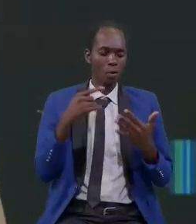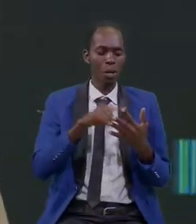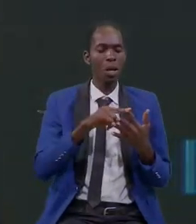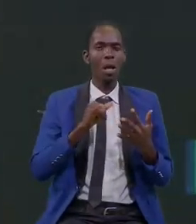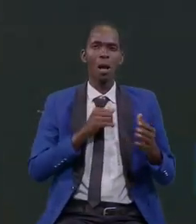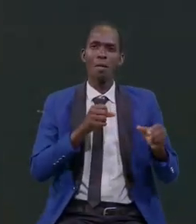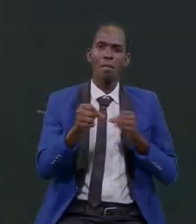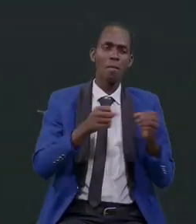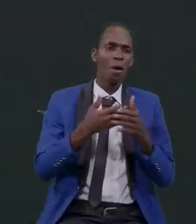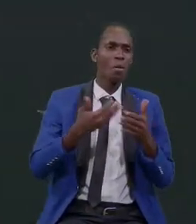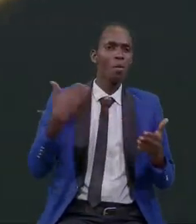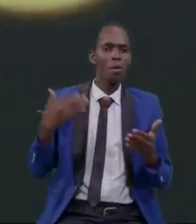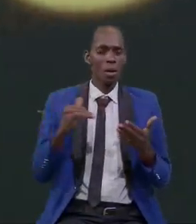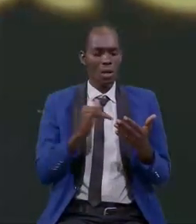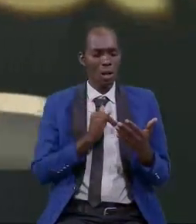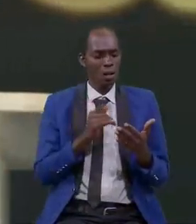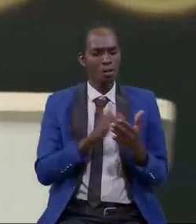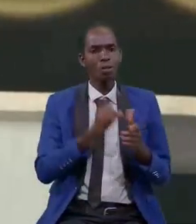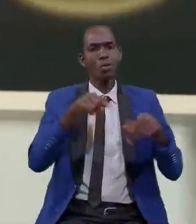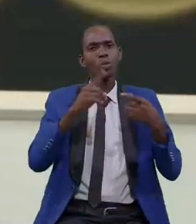Voici comment j'allais